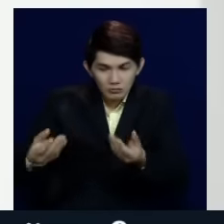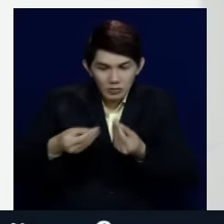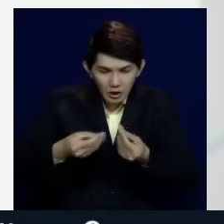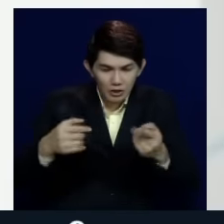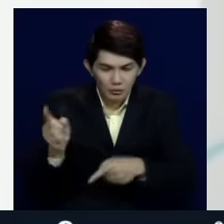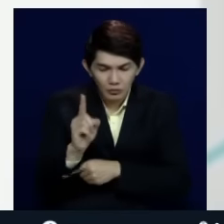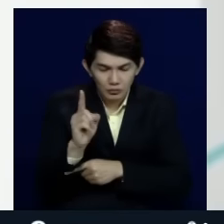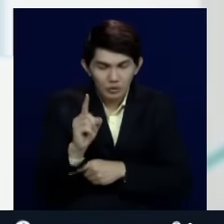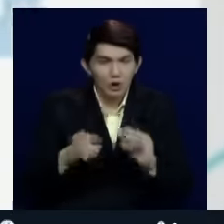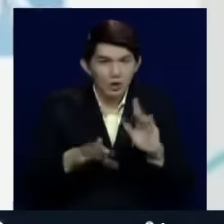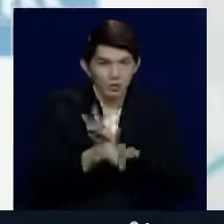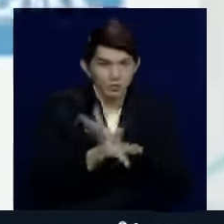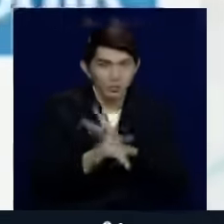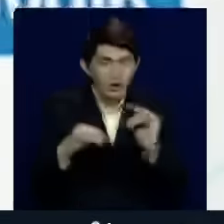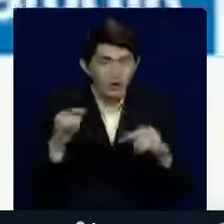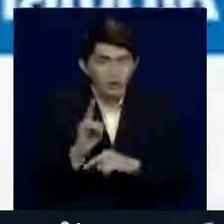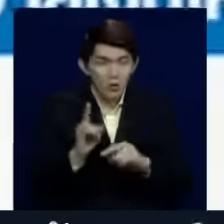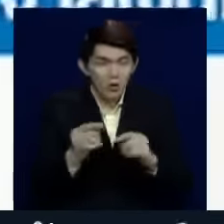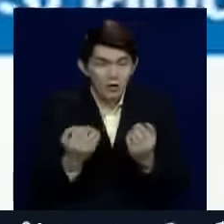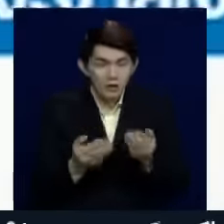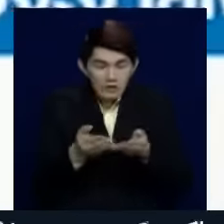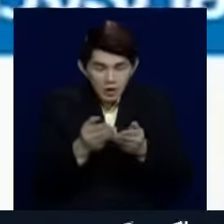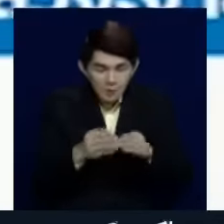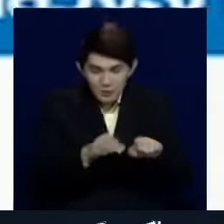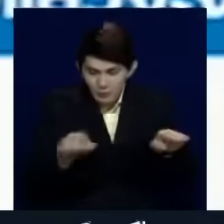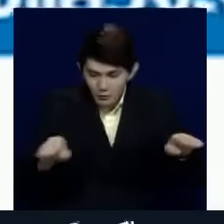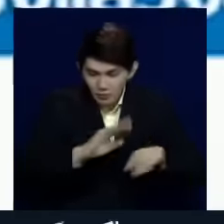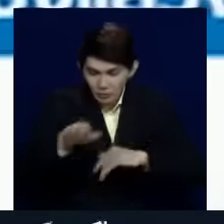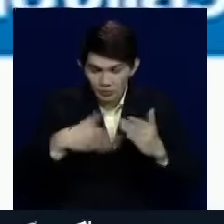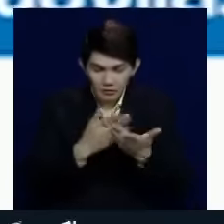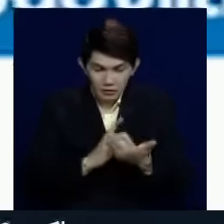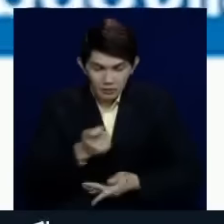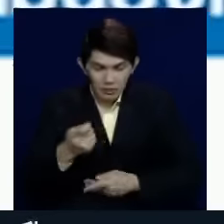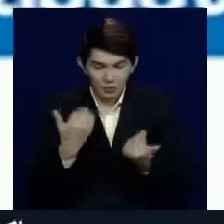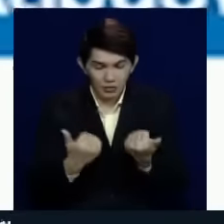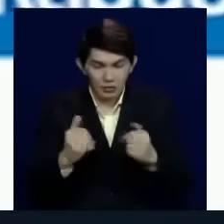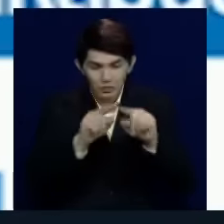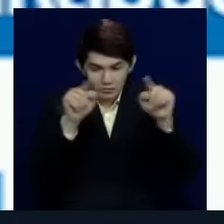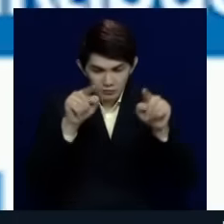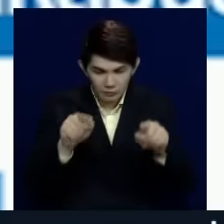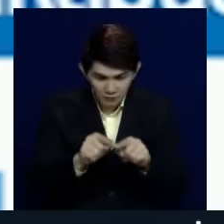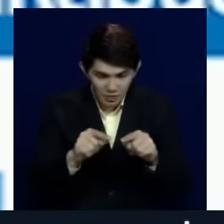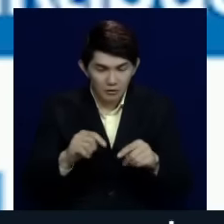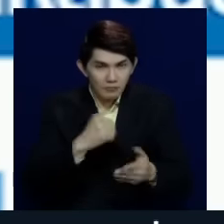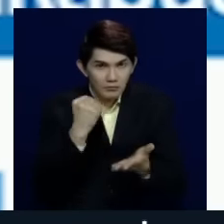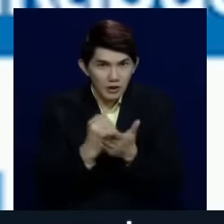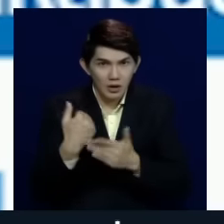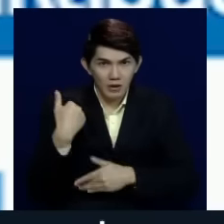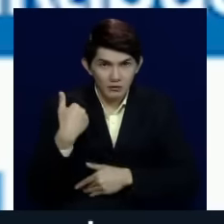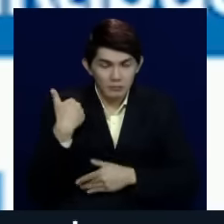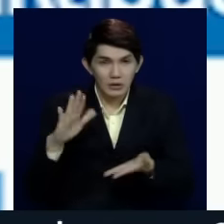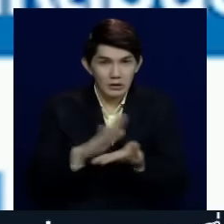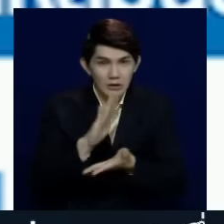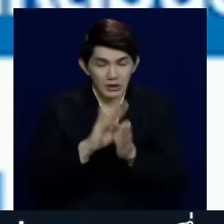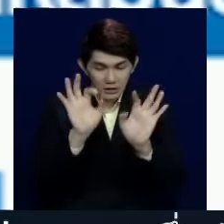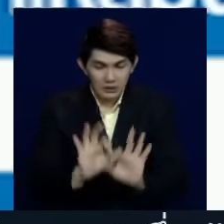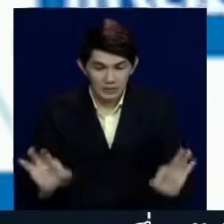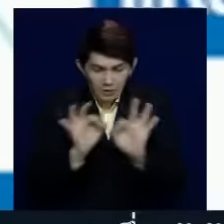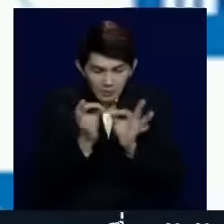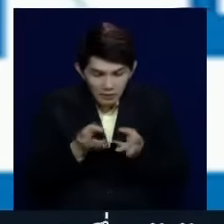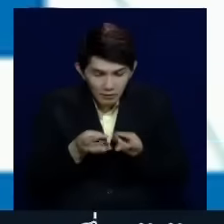แหลมฉบังแล้วจะจ่ายเงินให้ทั้งหมดซึ่งทั้งหมดอยู่ระหว่างการการออกใบ inหรือเอกสารที่มีราย